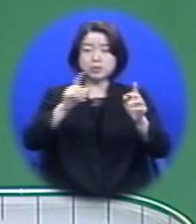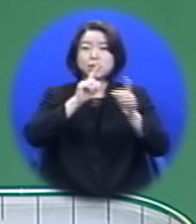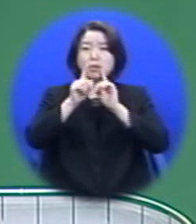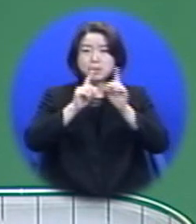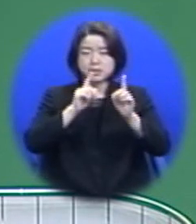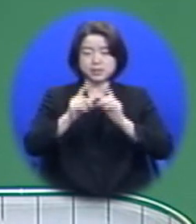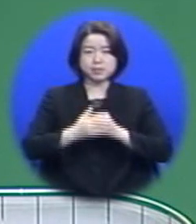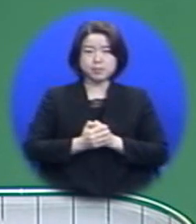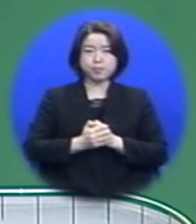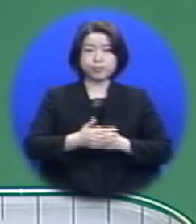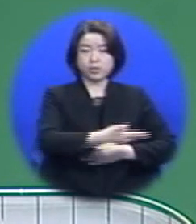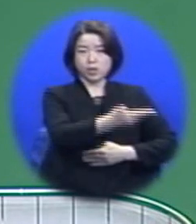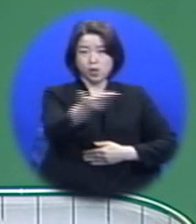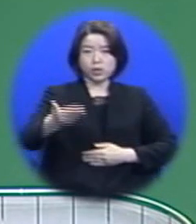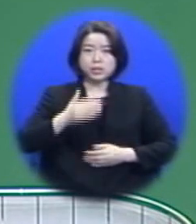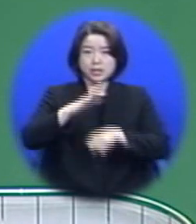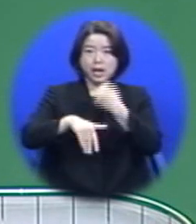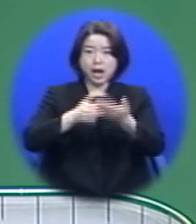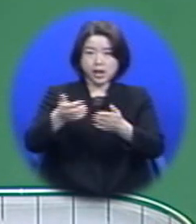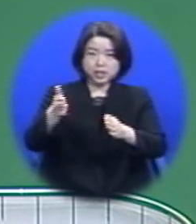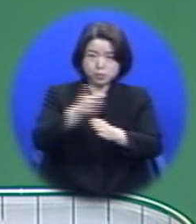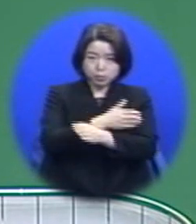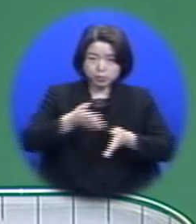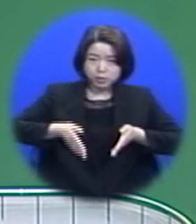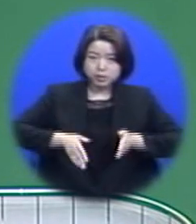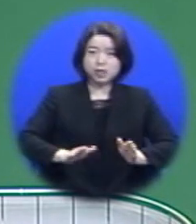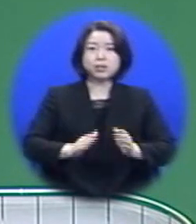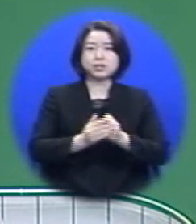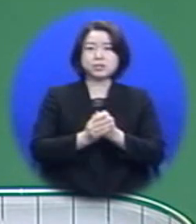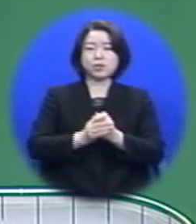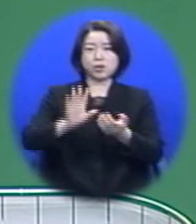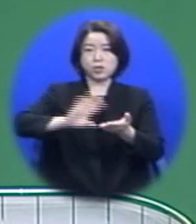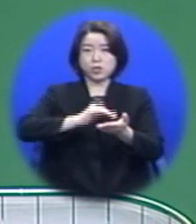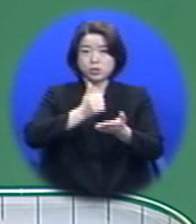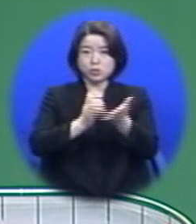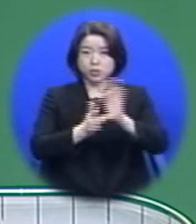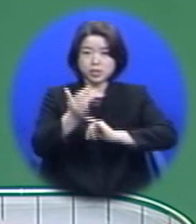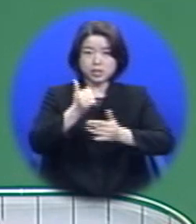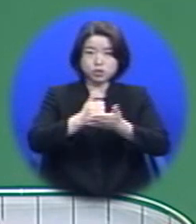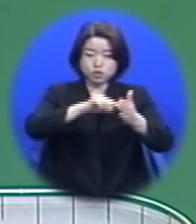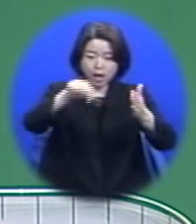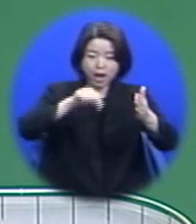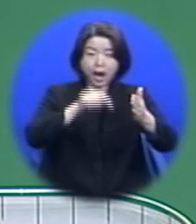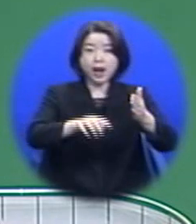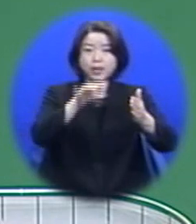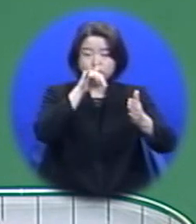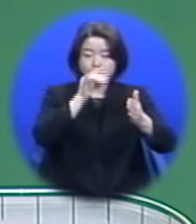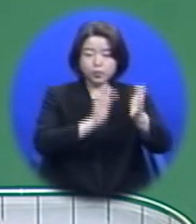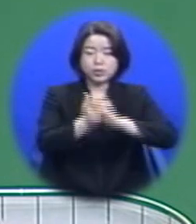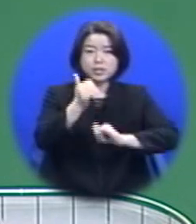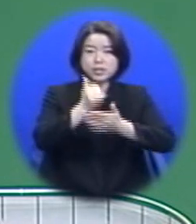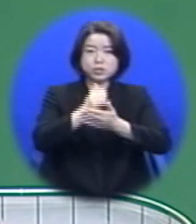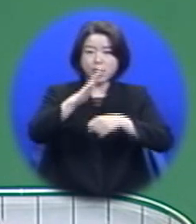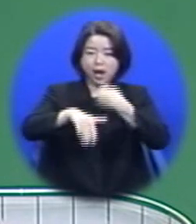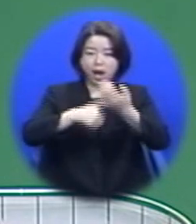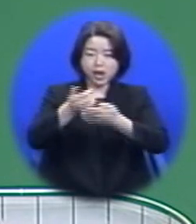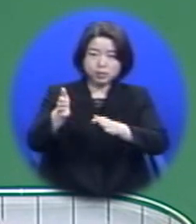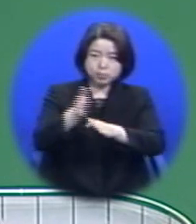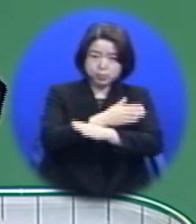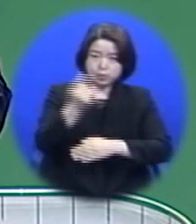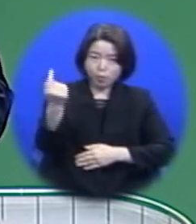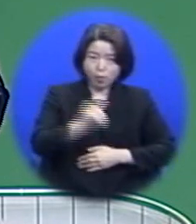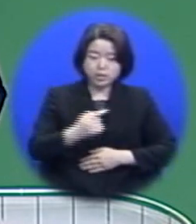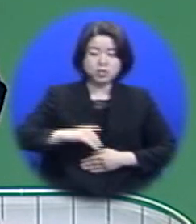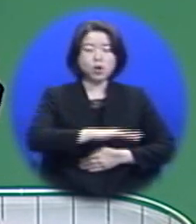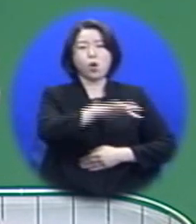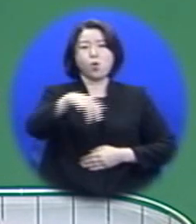말씀입니다 너희는 하나님으로부터 나서 그리스도 예수 안에 있고 예수는 하나님으로부터 나와서